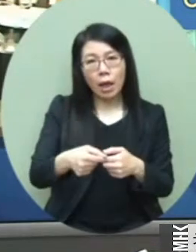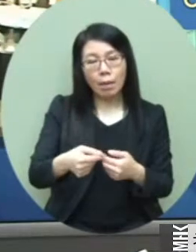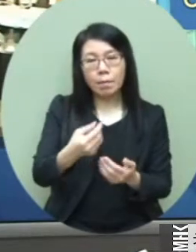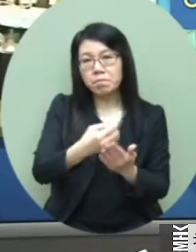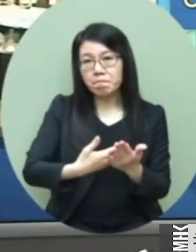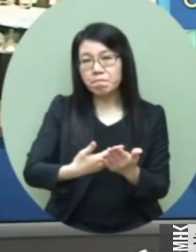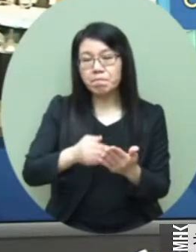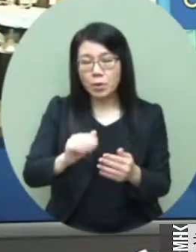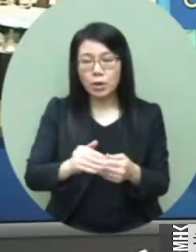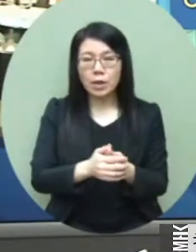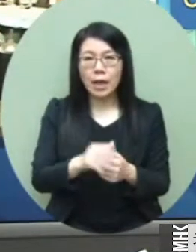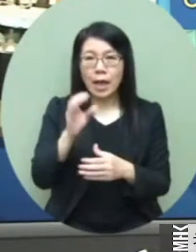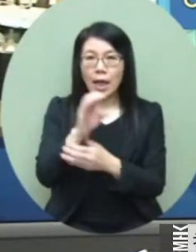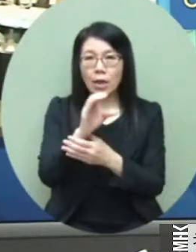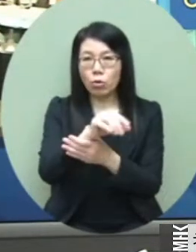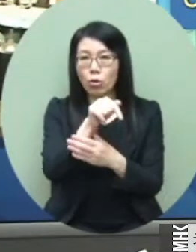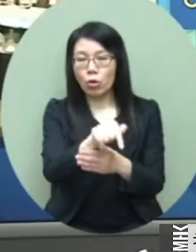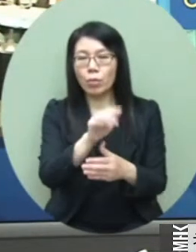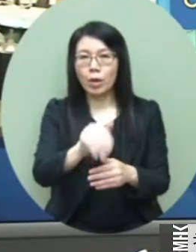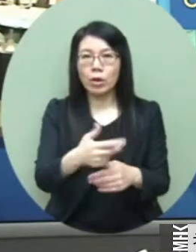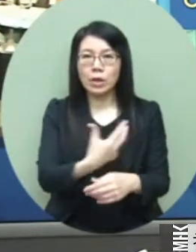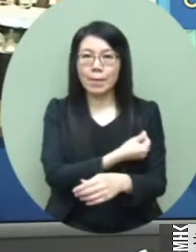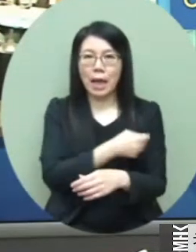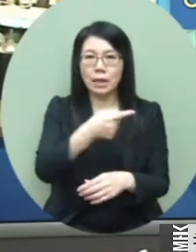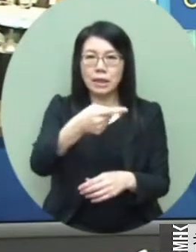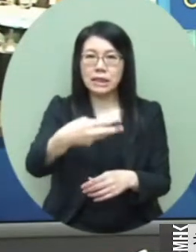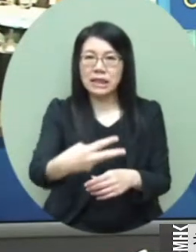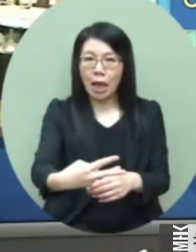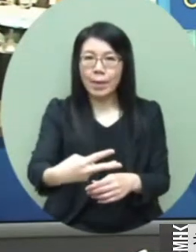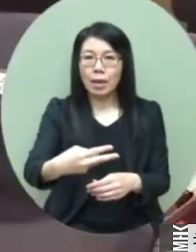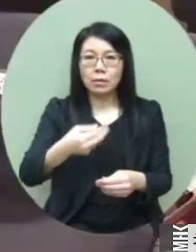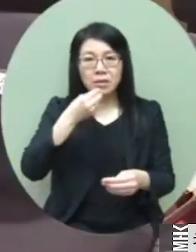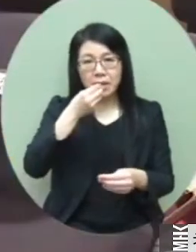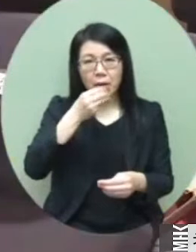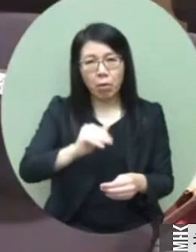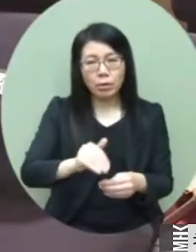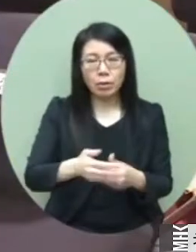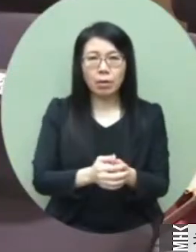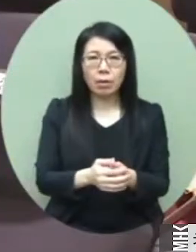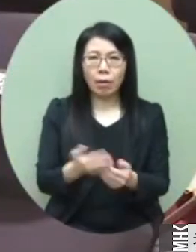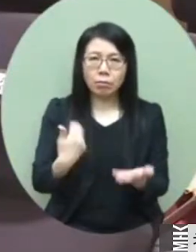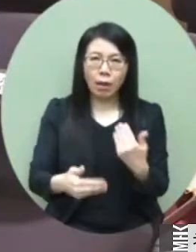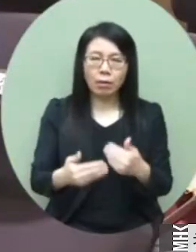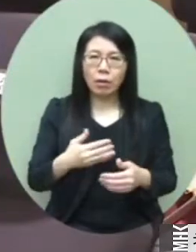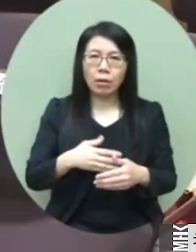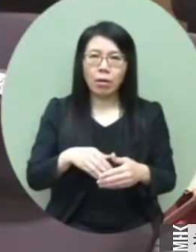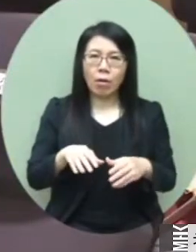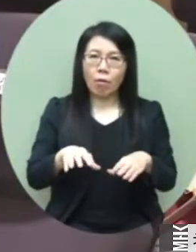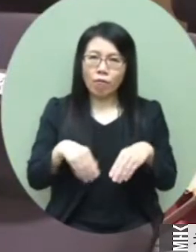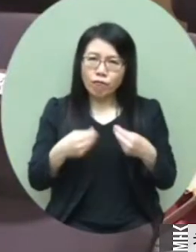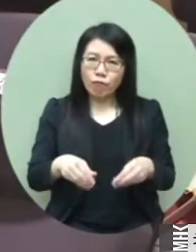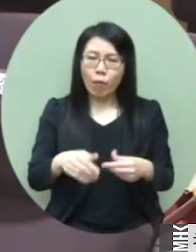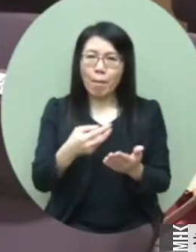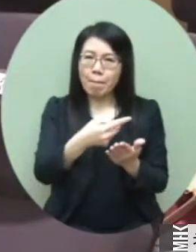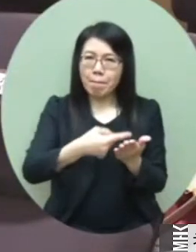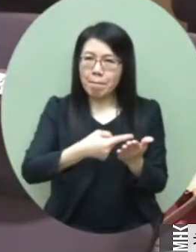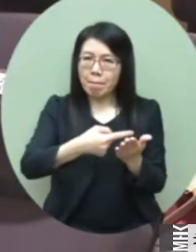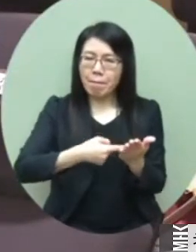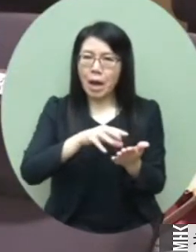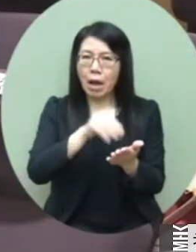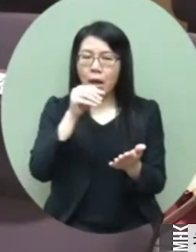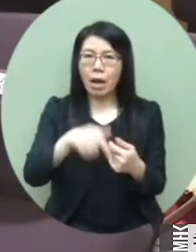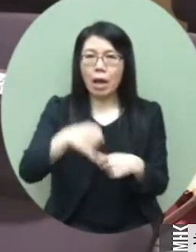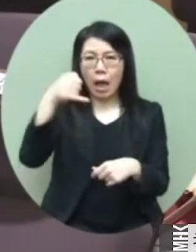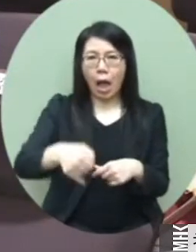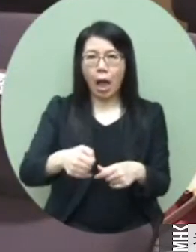即係戲院嗰度咧就話要打3針先至可以食嘢啦。咁但係咧嗰個康復碼咧，即係局長之前就喺立法會講過話